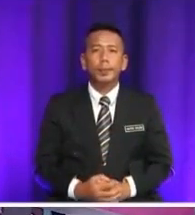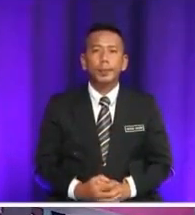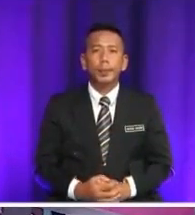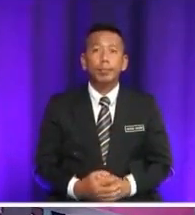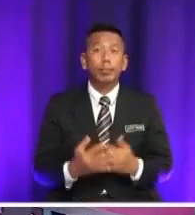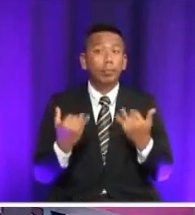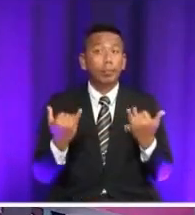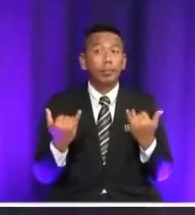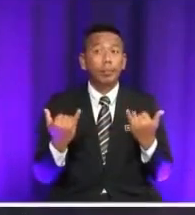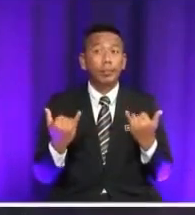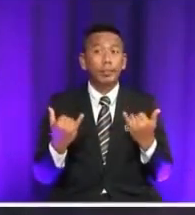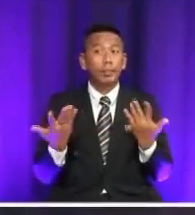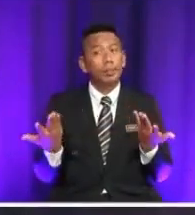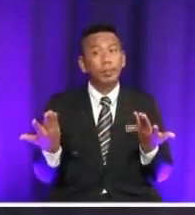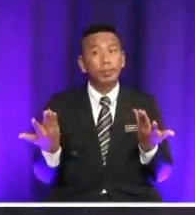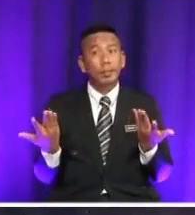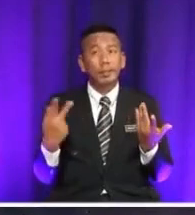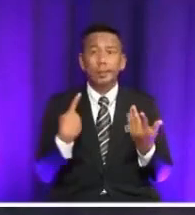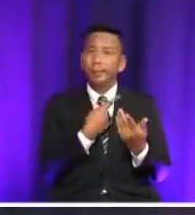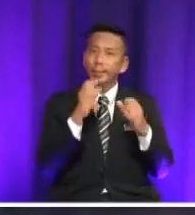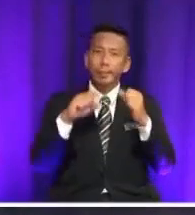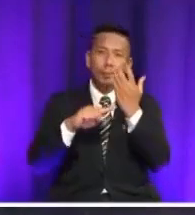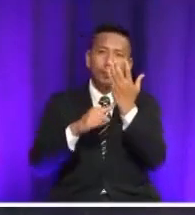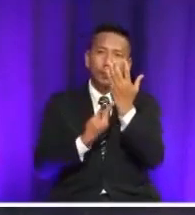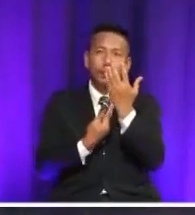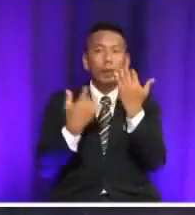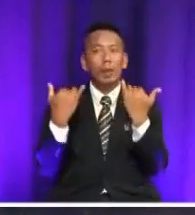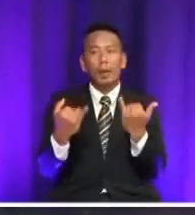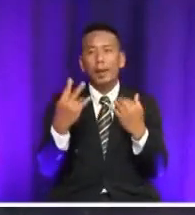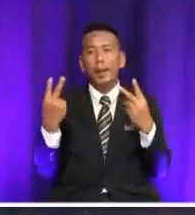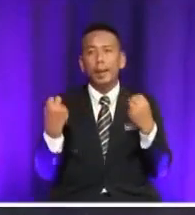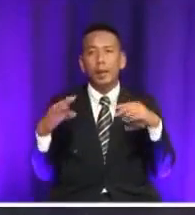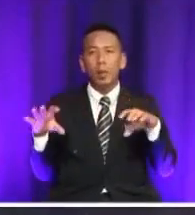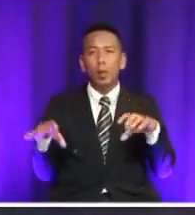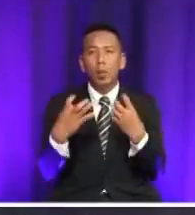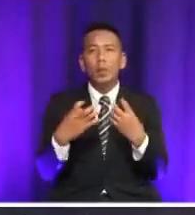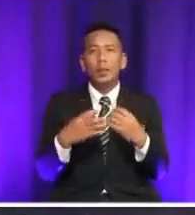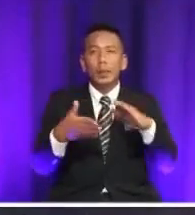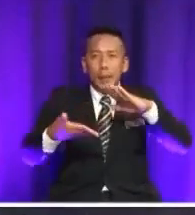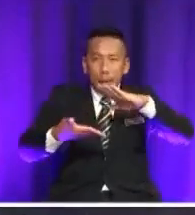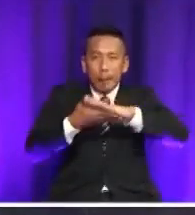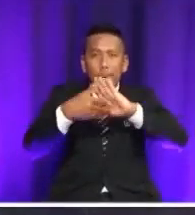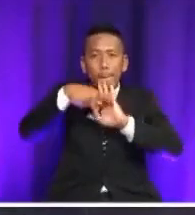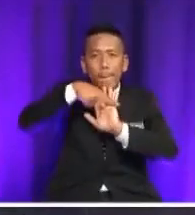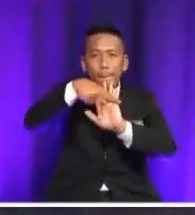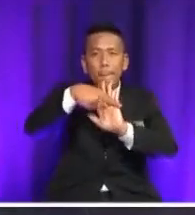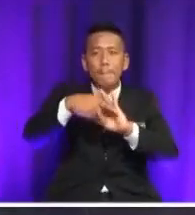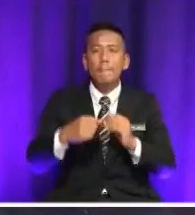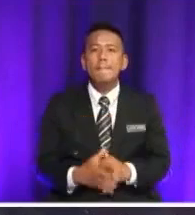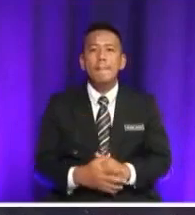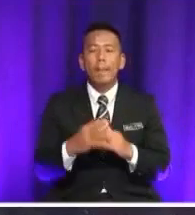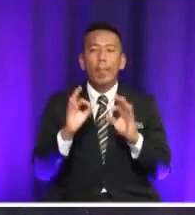jadi kita boleh bolehlah oke sekarang kita buat tapak prage oke